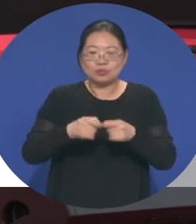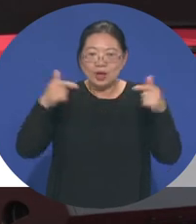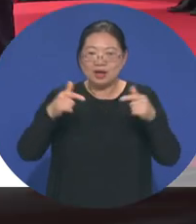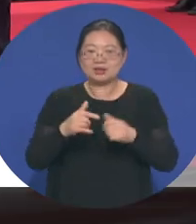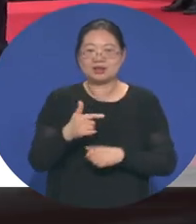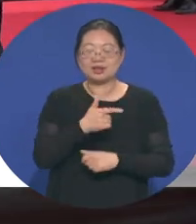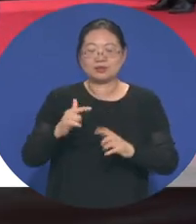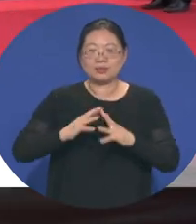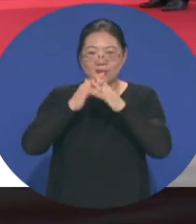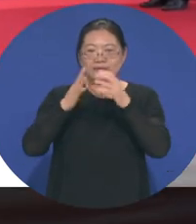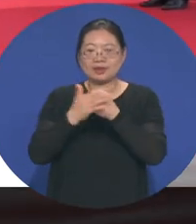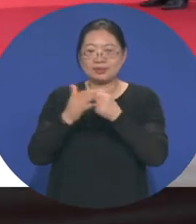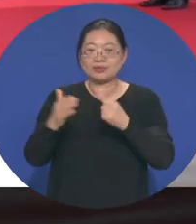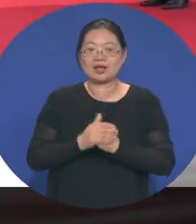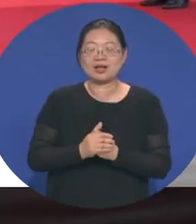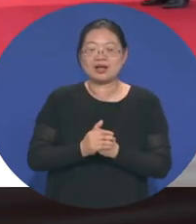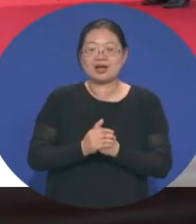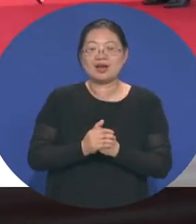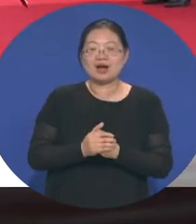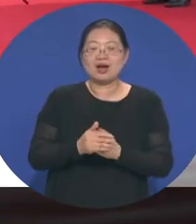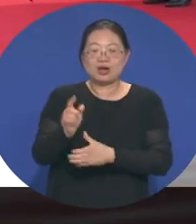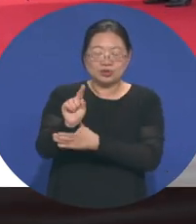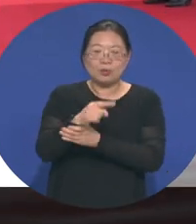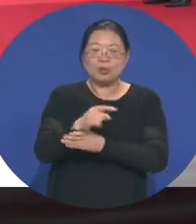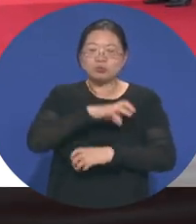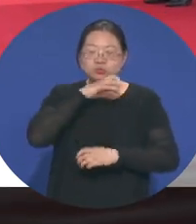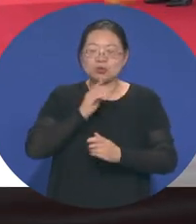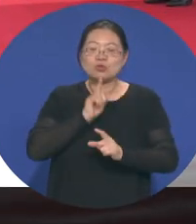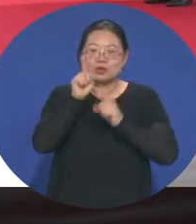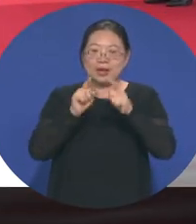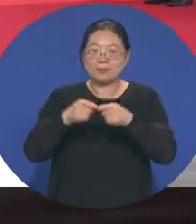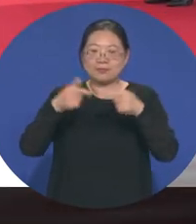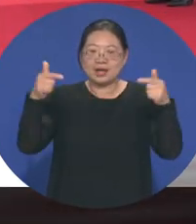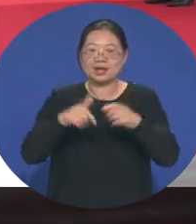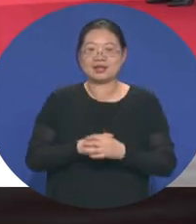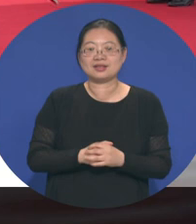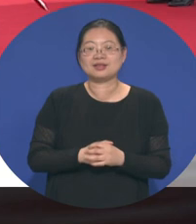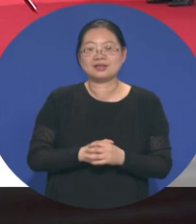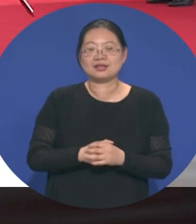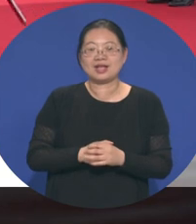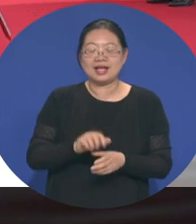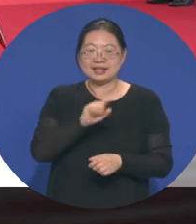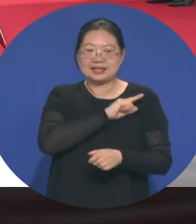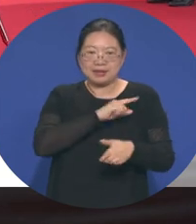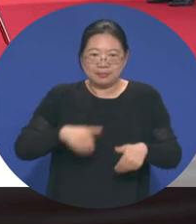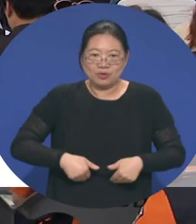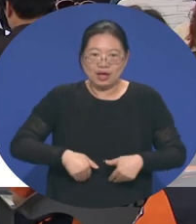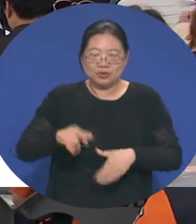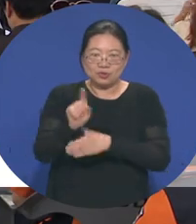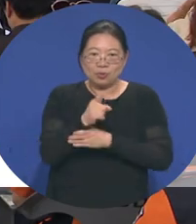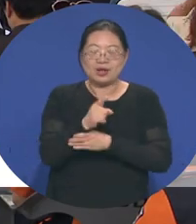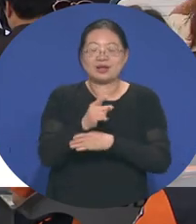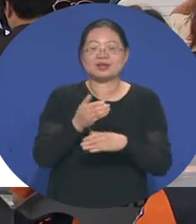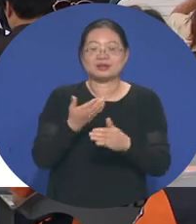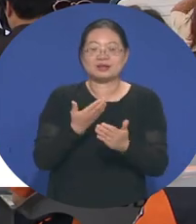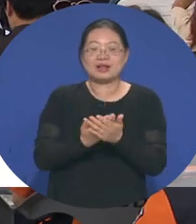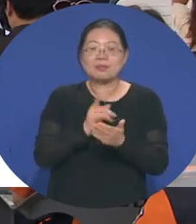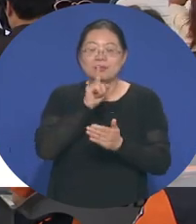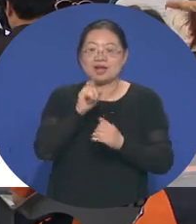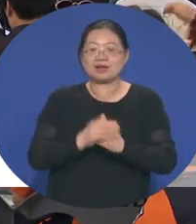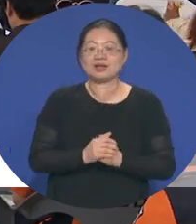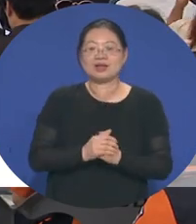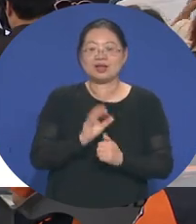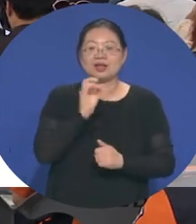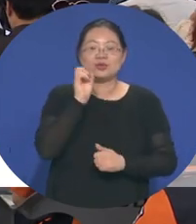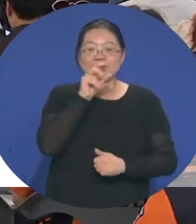때문에 소방과 민원 수요가 폭발적으로 증가해 전국 최대 소방 수요가 발생했었습니다. 용인 기흥구와